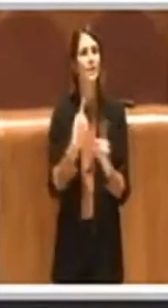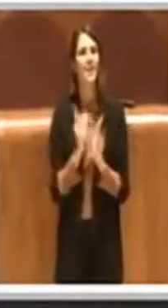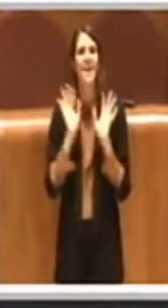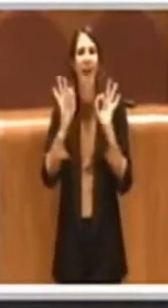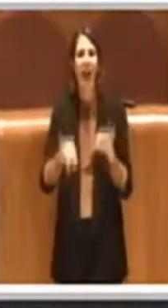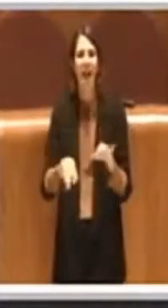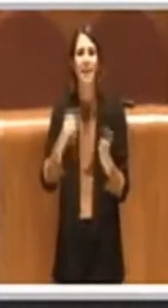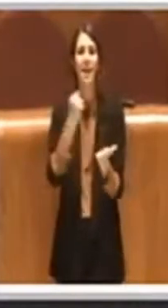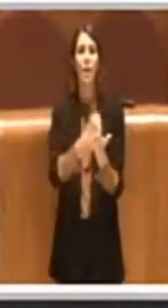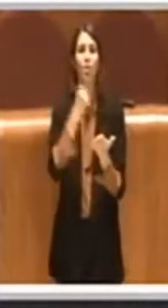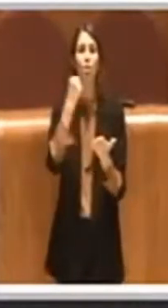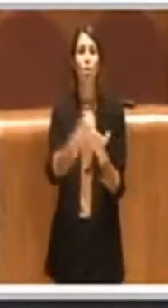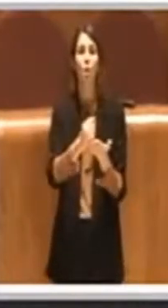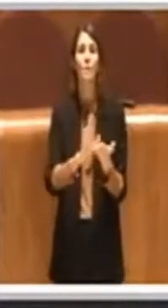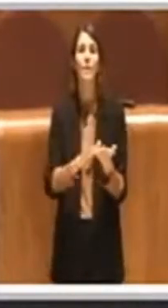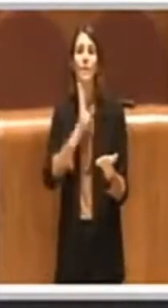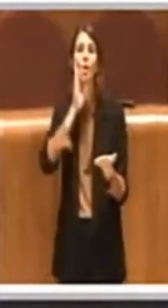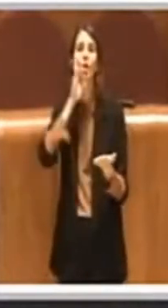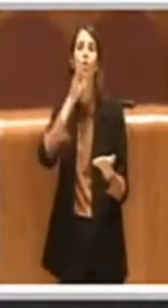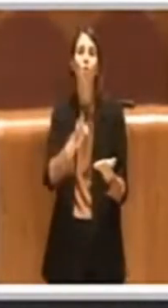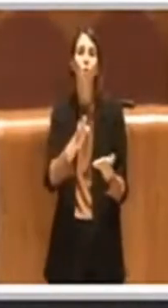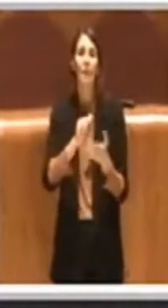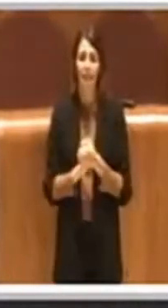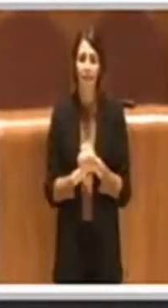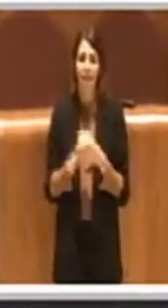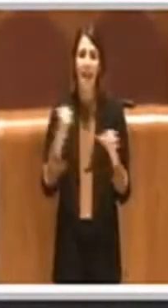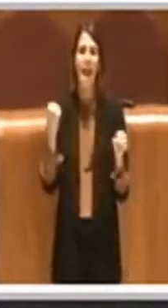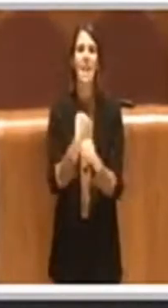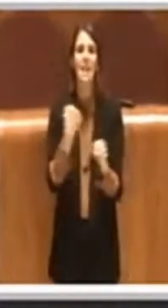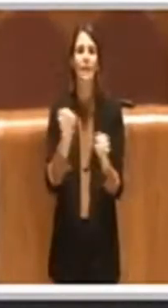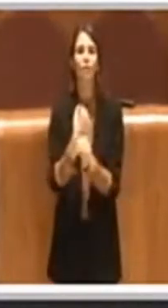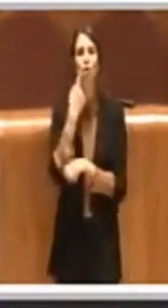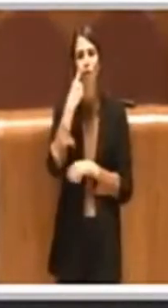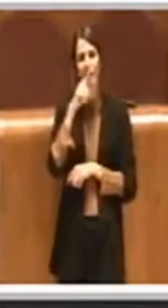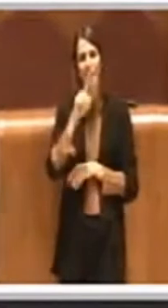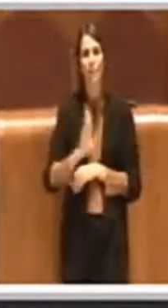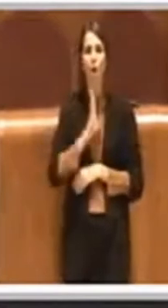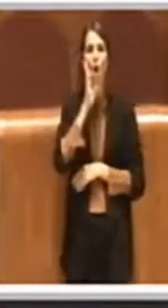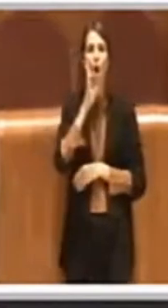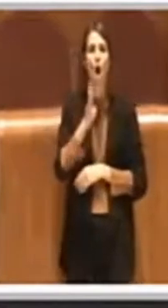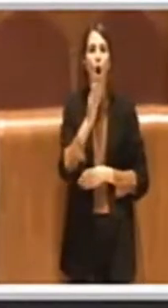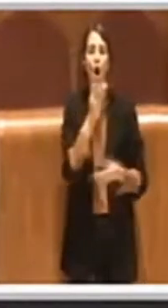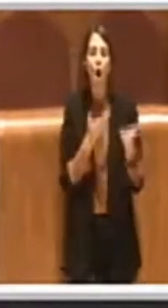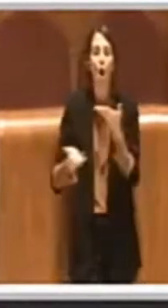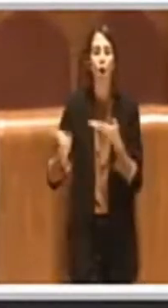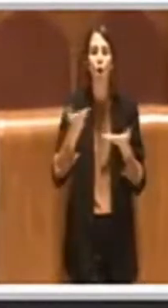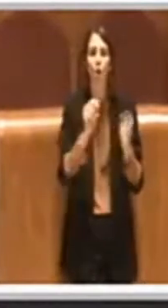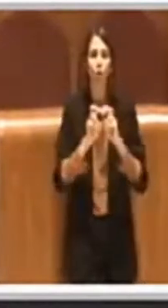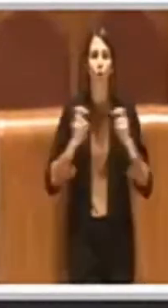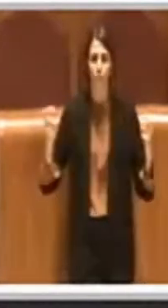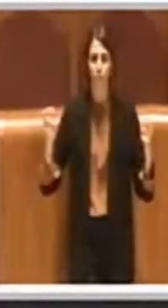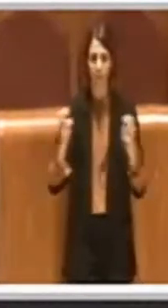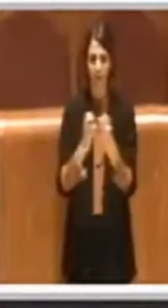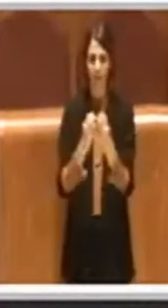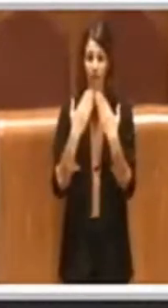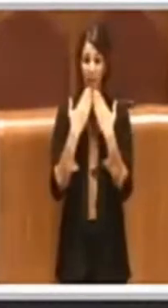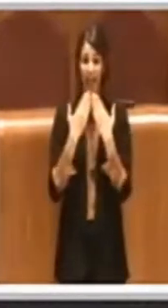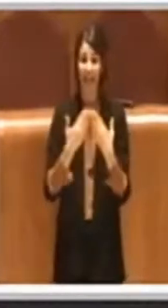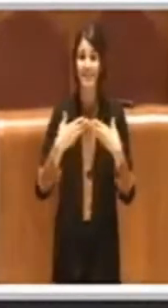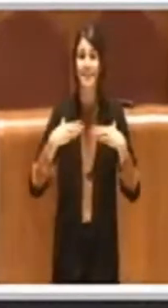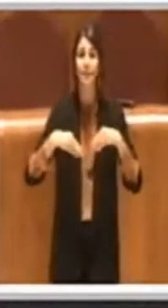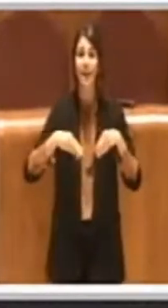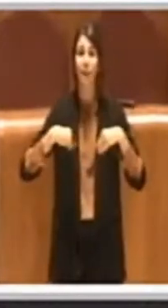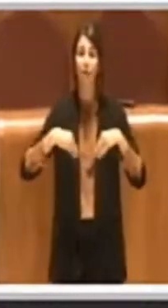consultivi che in modo tale che anche con una partecipazione importante